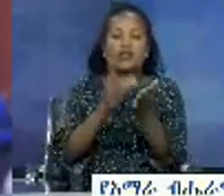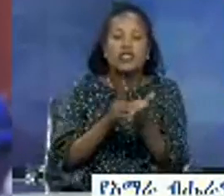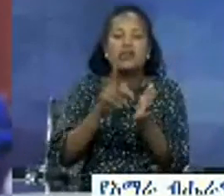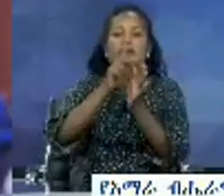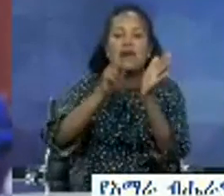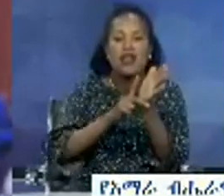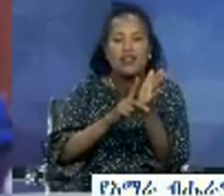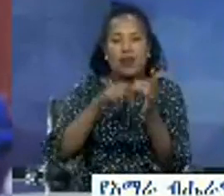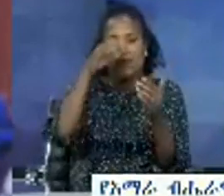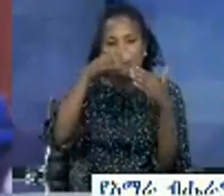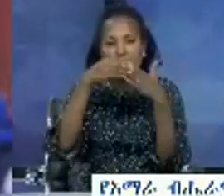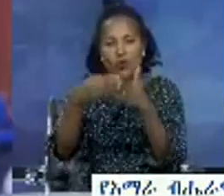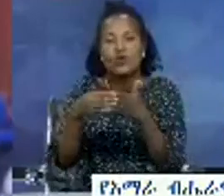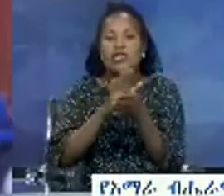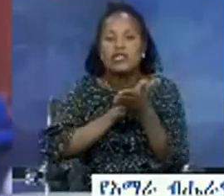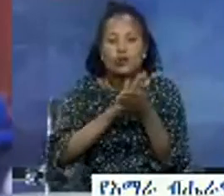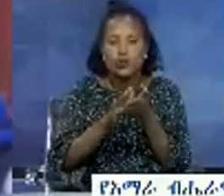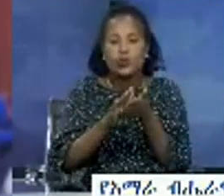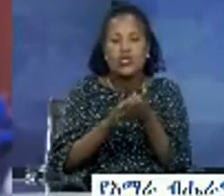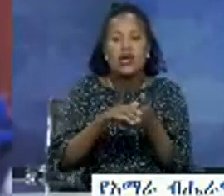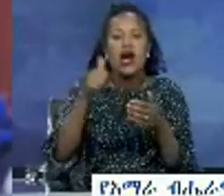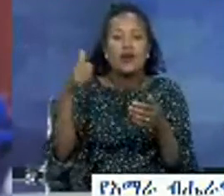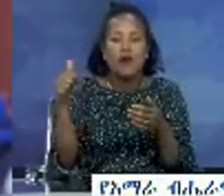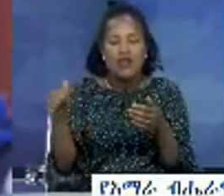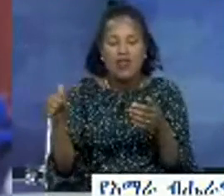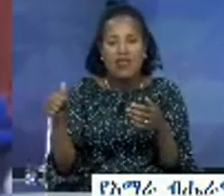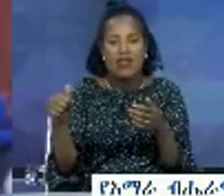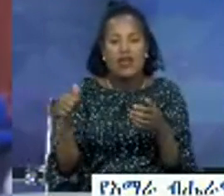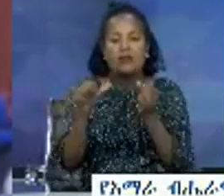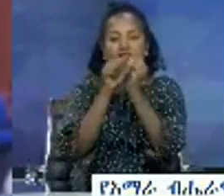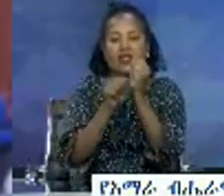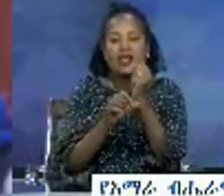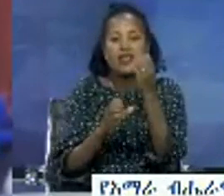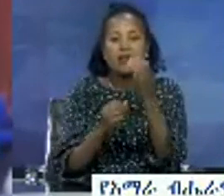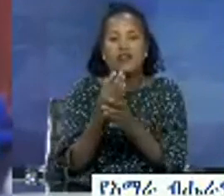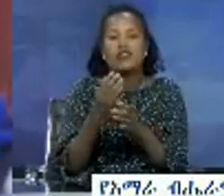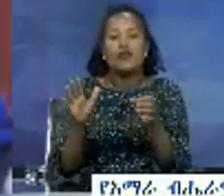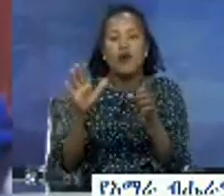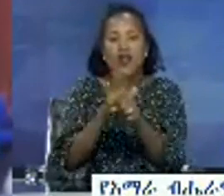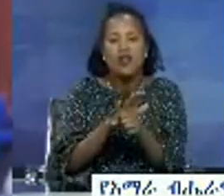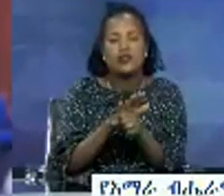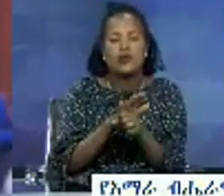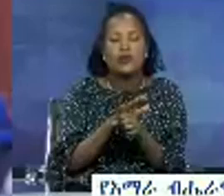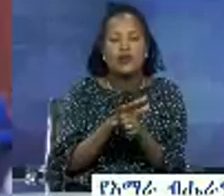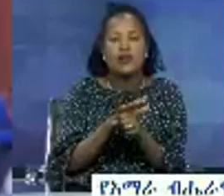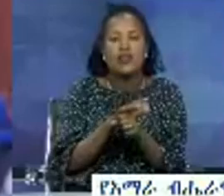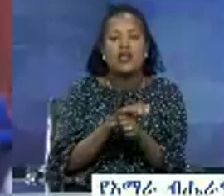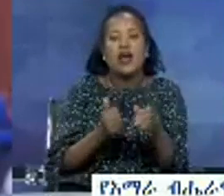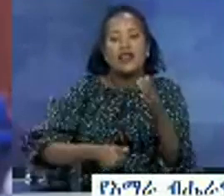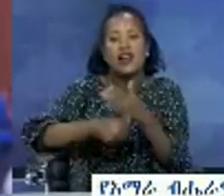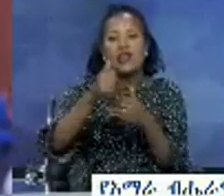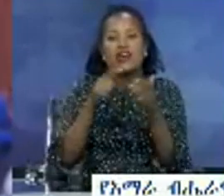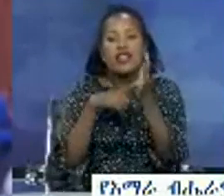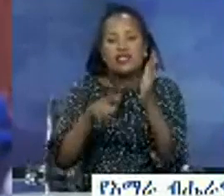የሚመሩ ንጹህ፣ አረንጓዴ፣ መሰረተ ልማት የተሟላላቸው፣ ለአደጋ